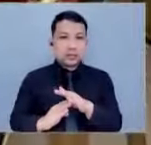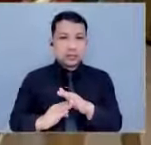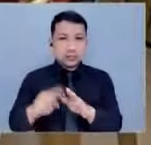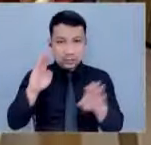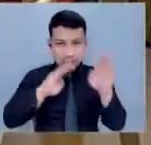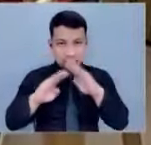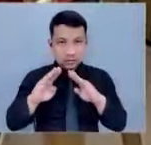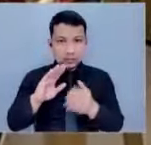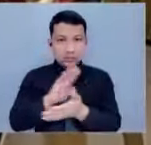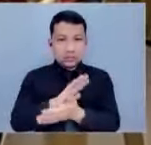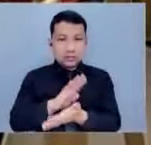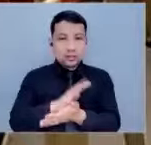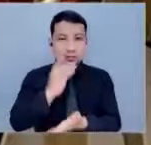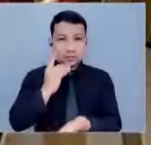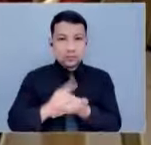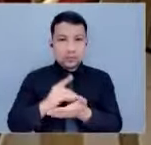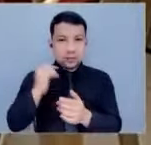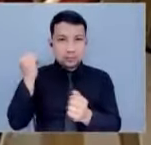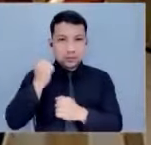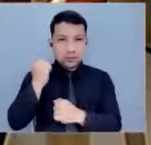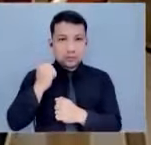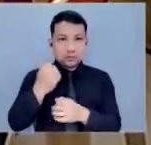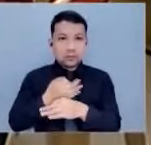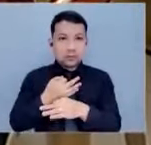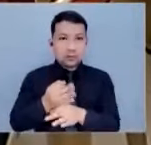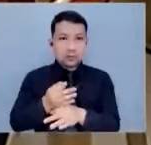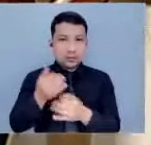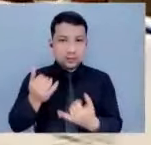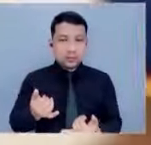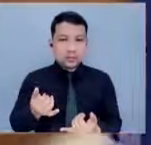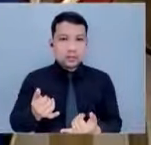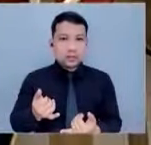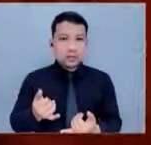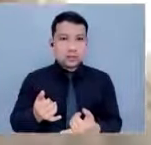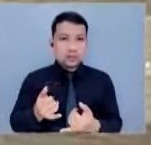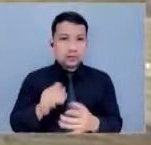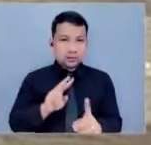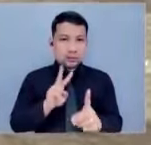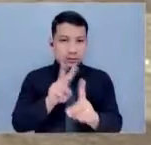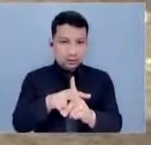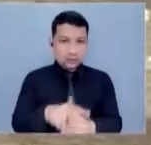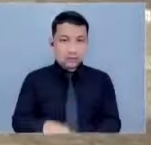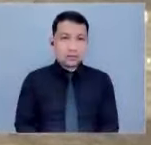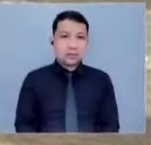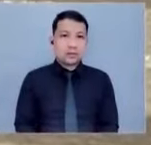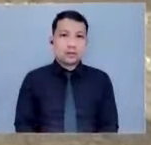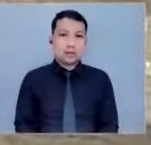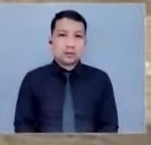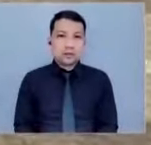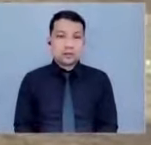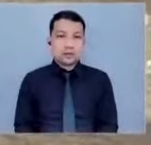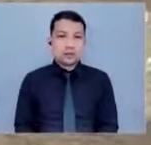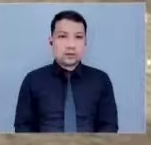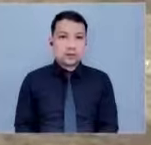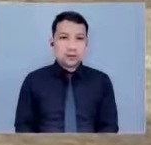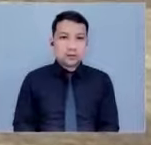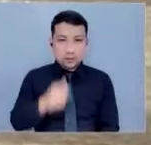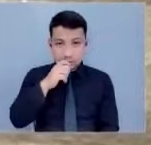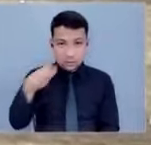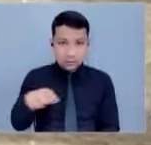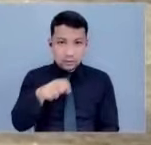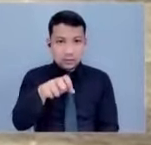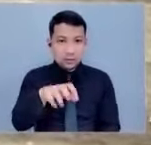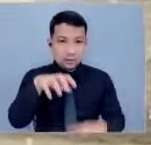papel, kaya umaasa siyang maayos na rin ito ngayon para makapag-consolidate na siya. Sinasabi, hindi ka makabiyahe, bukas, mahuhulihin ka na,